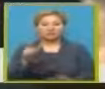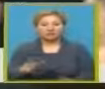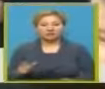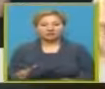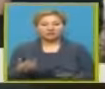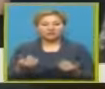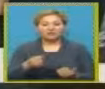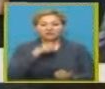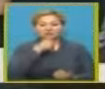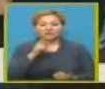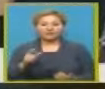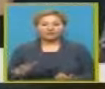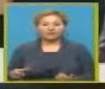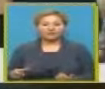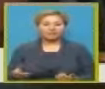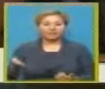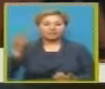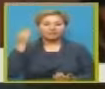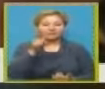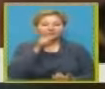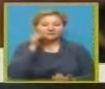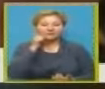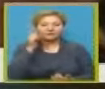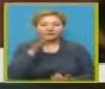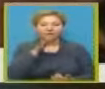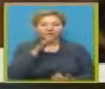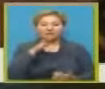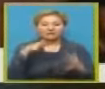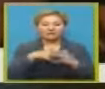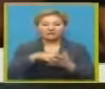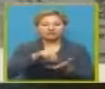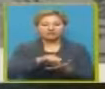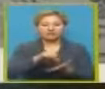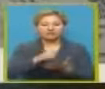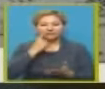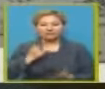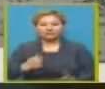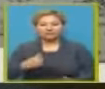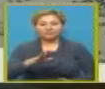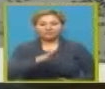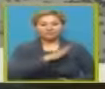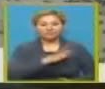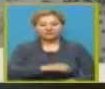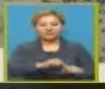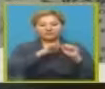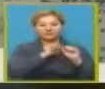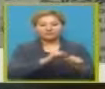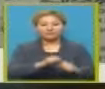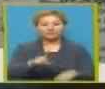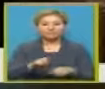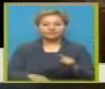сезіммен қолынан қару алып сапқа тұрды. Жеңіс туының желбіреуі түрлі ұлт өкілдерінің тізе қосқан бірлігі мен ерлігінің